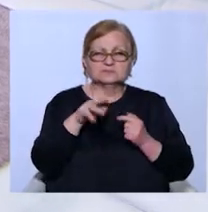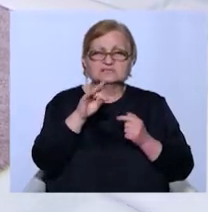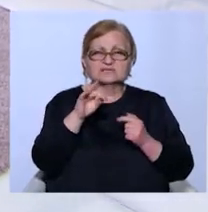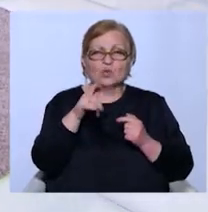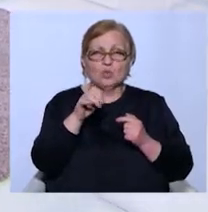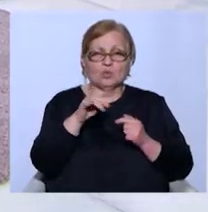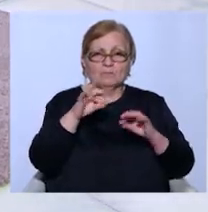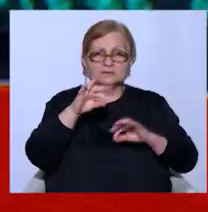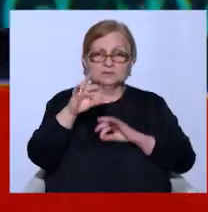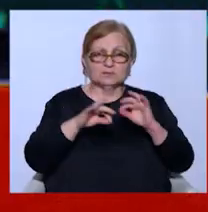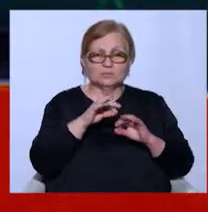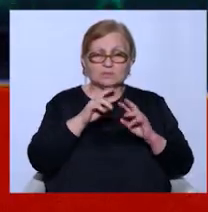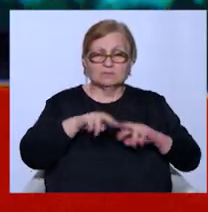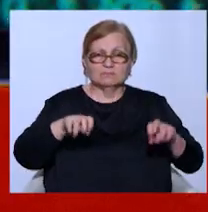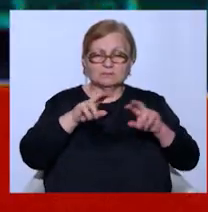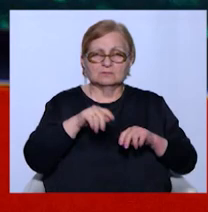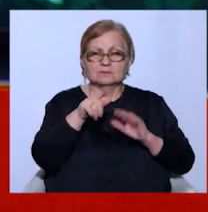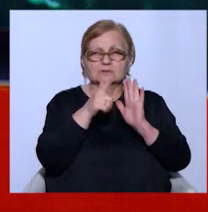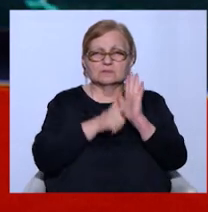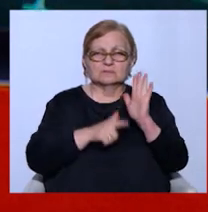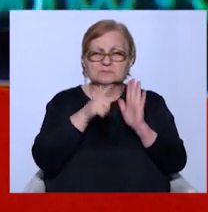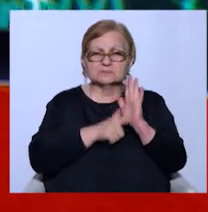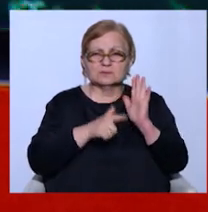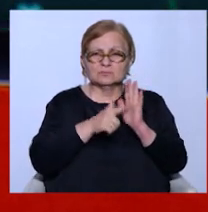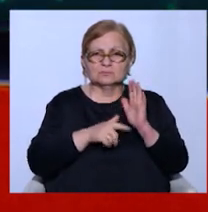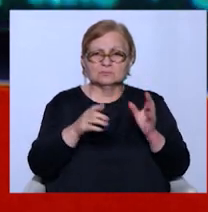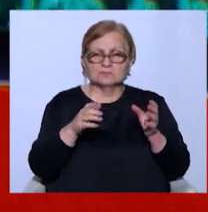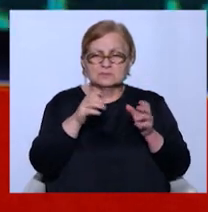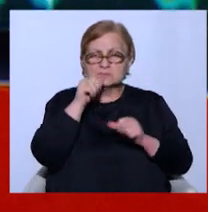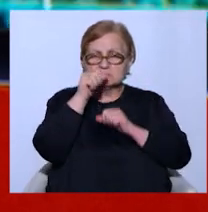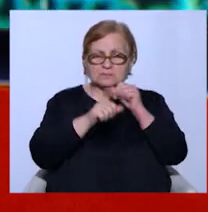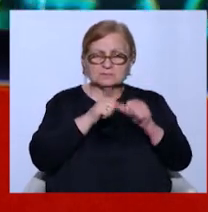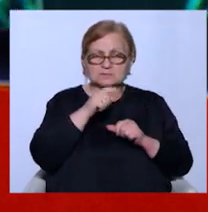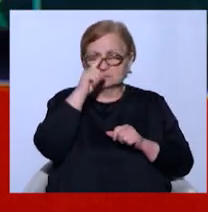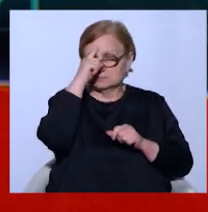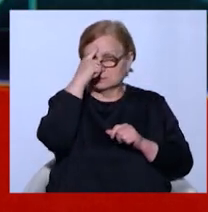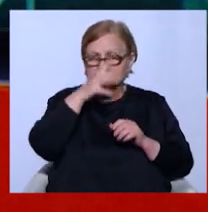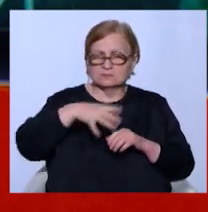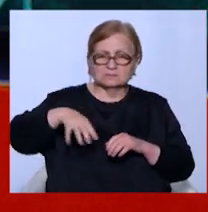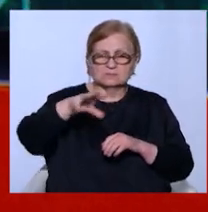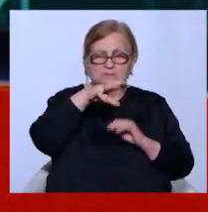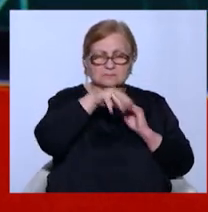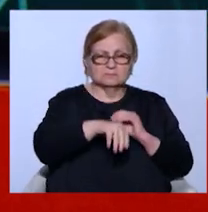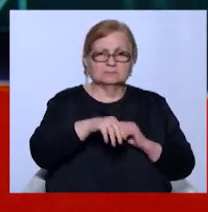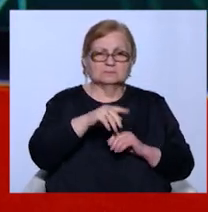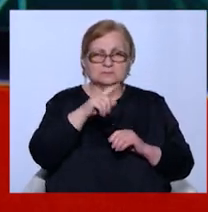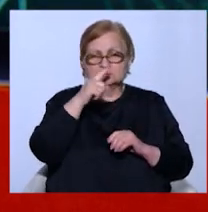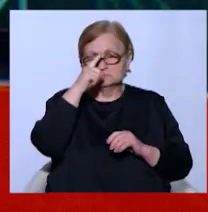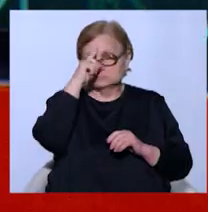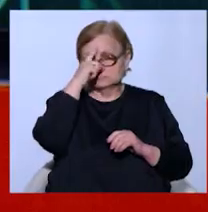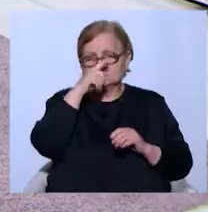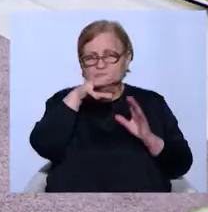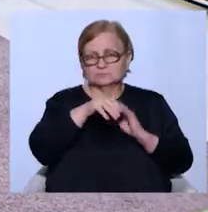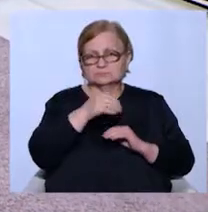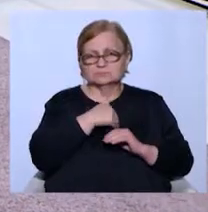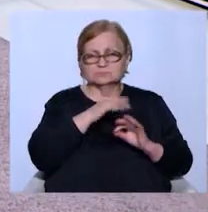კვლევა 70 წლის განმავლობაში მეცნიერთა ჯგუფი იკვლევდა ინდოეთის ტერიტორიას, უნდოდათ ესე რუკა